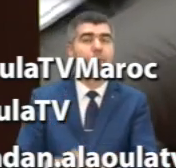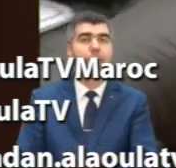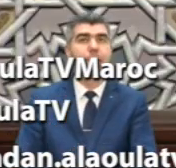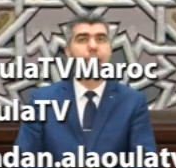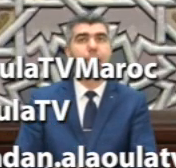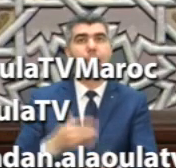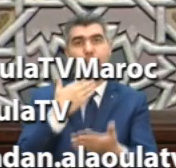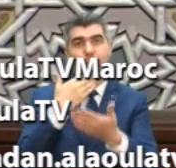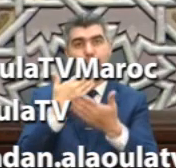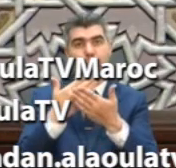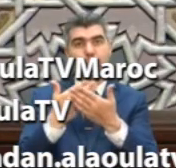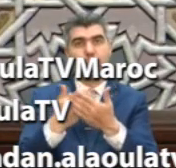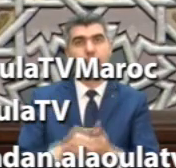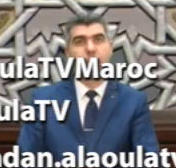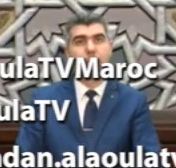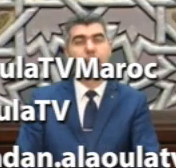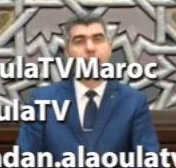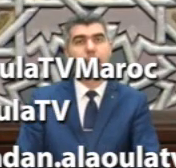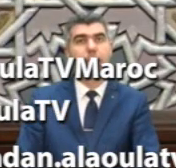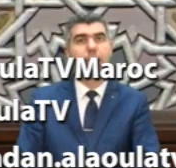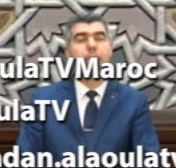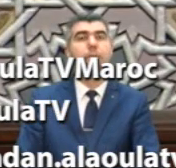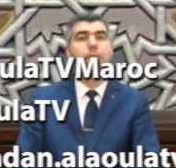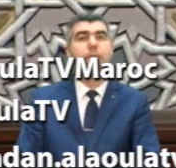شكرا. تعقيب السيد النائب.